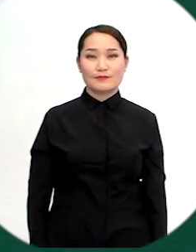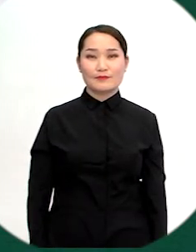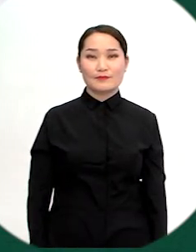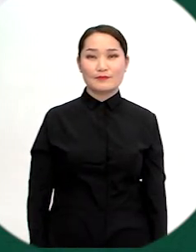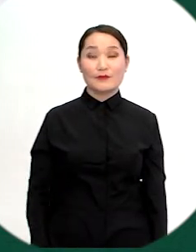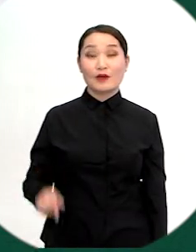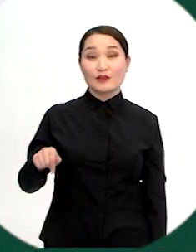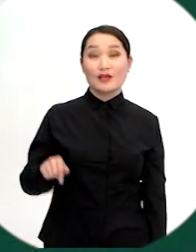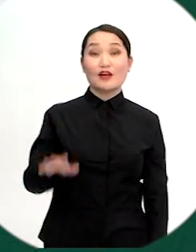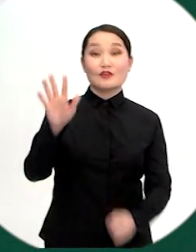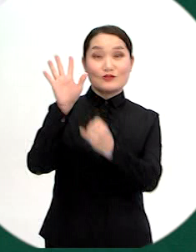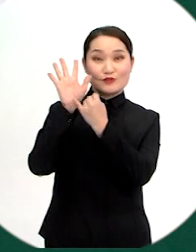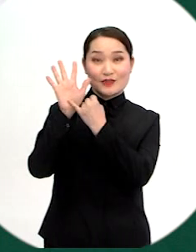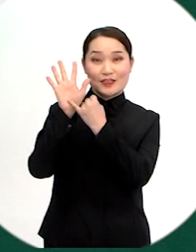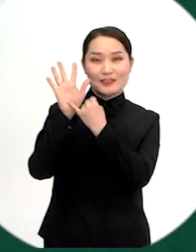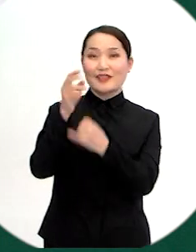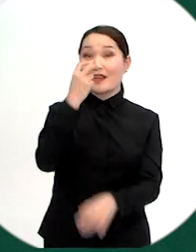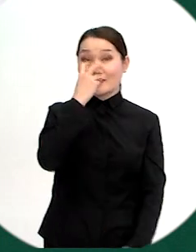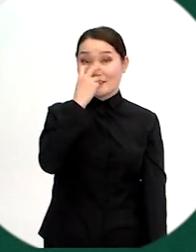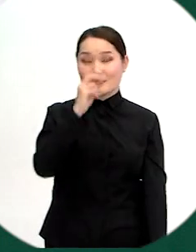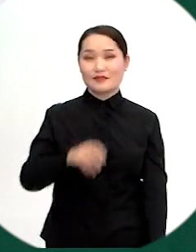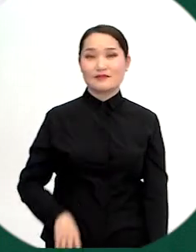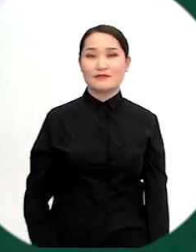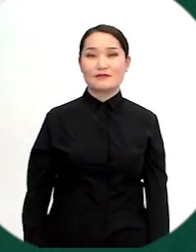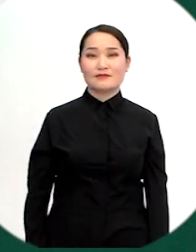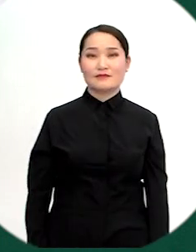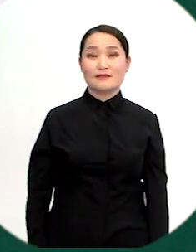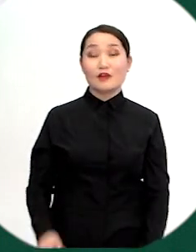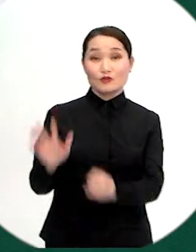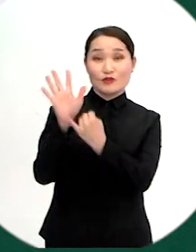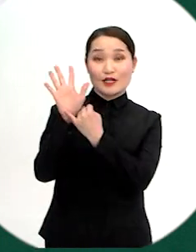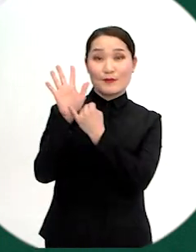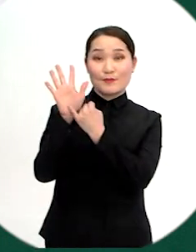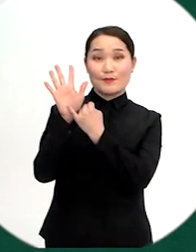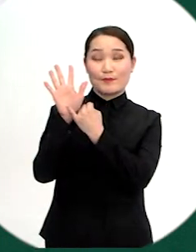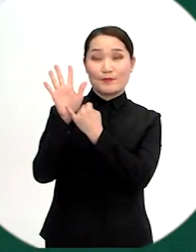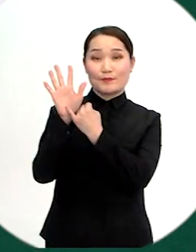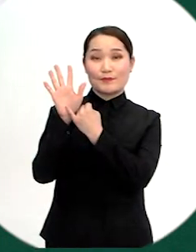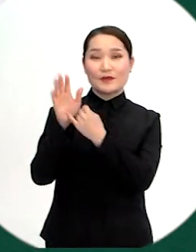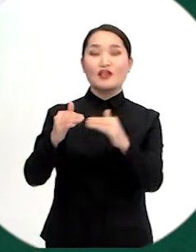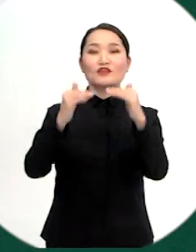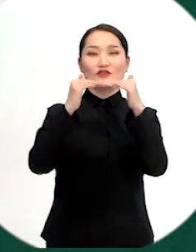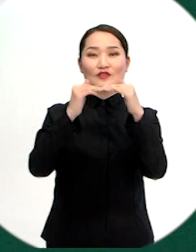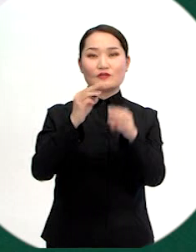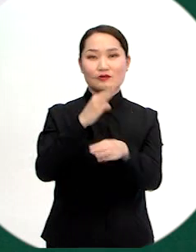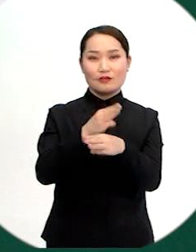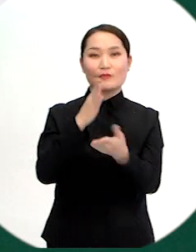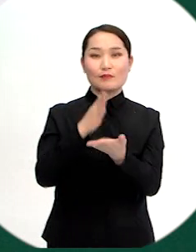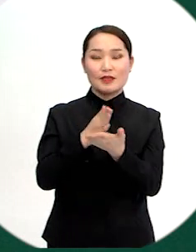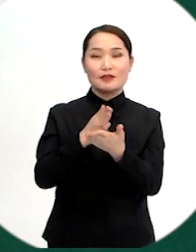Одоо тэгвэл хэдүүлээ. 6 гэдэг тоог авт. 6 гэдэг тоог харах юм бол бидний тэмдэглэснээр тэгш тоо